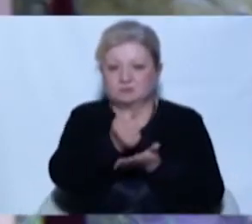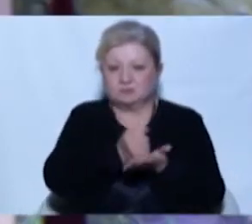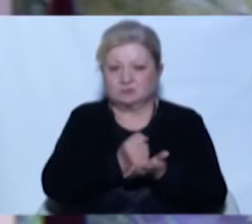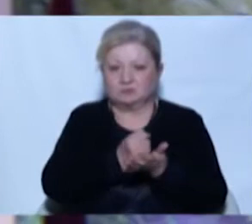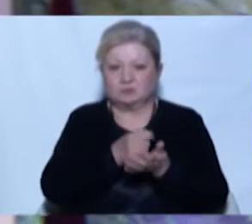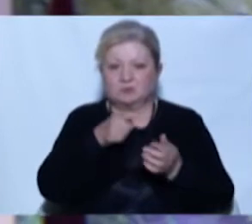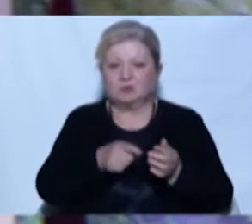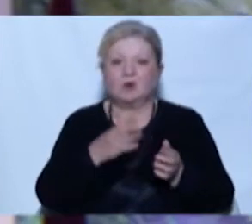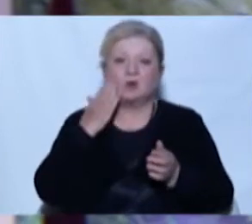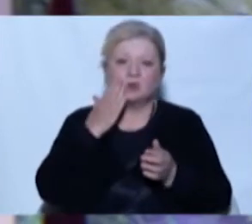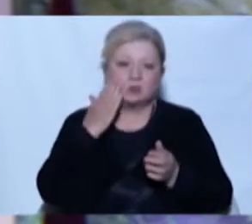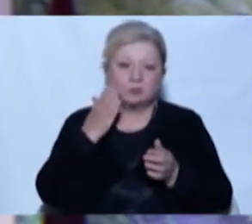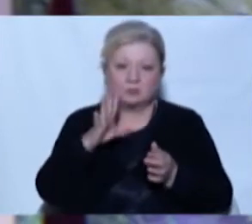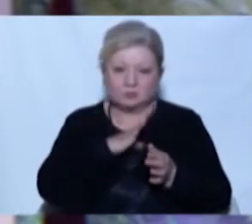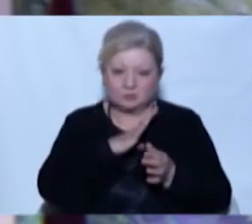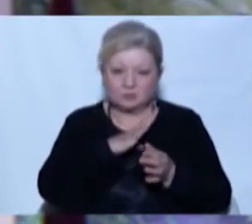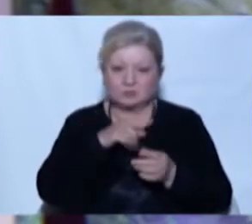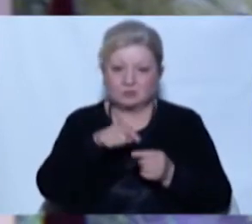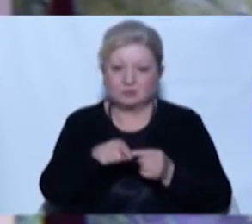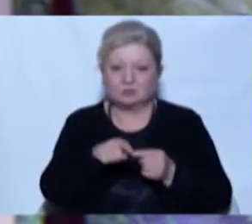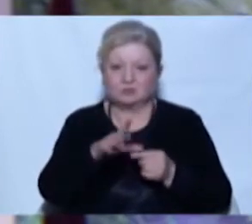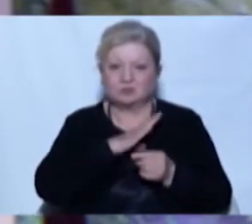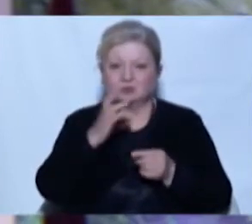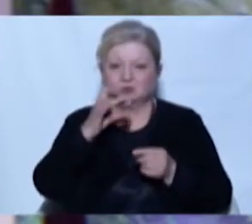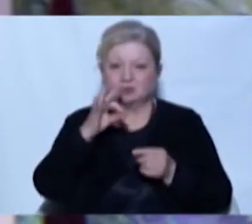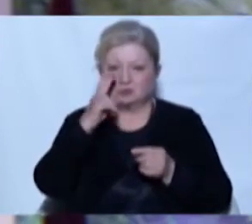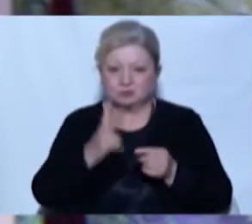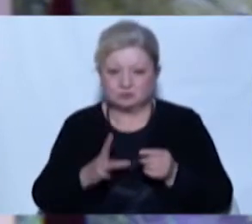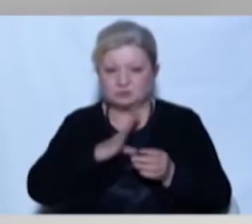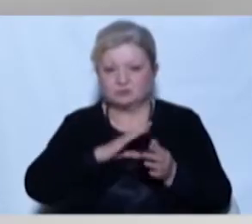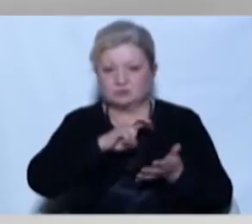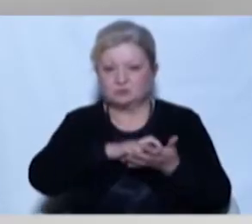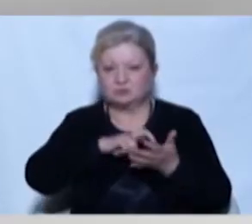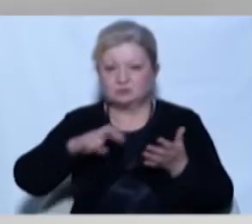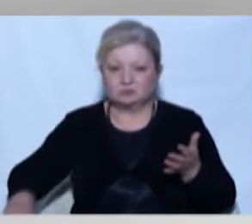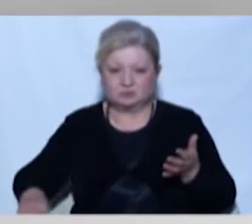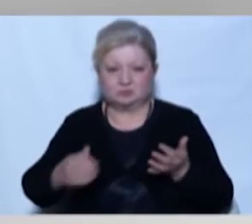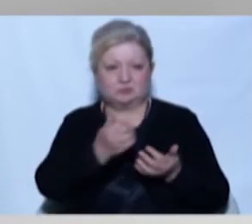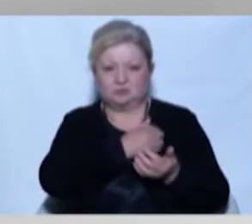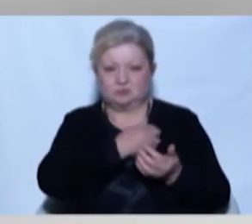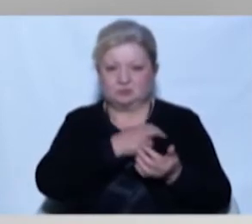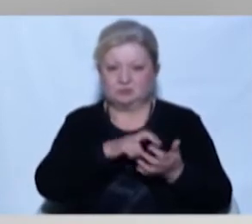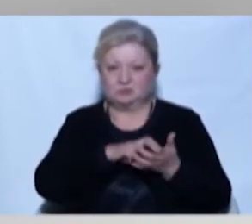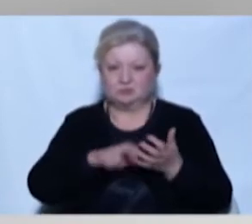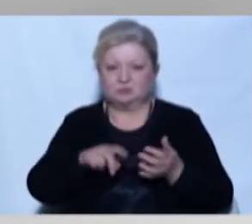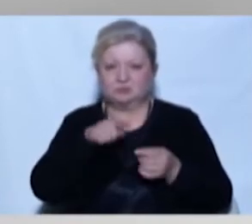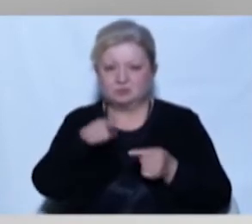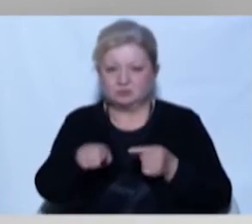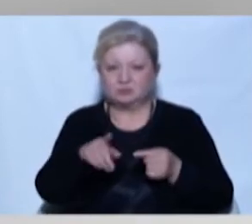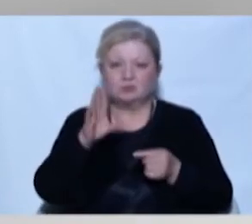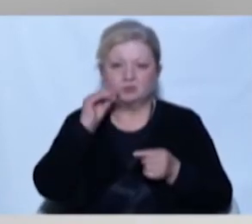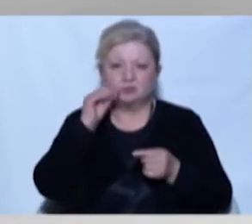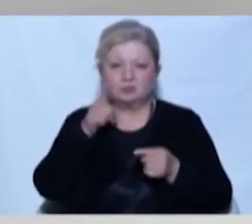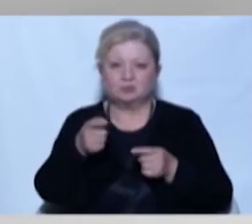Rumineti, Kwekana, Sadats, socialisturi banakidan tsasula, dzalismieri metodit ganxortsielda. Rumineti, mashindeli